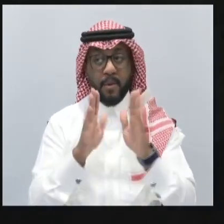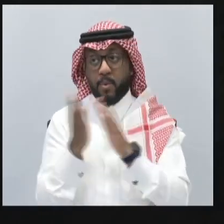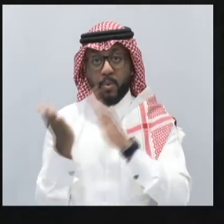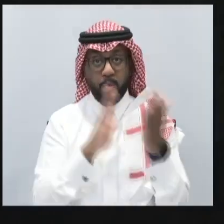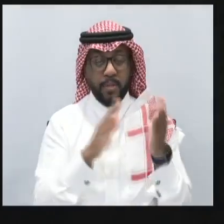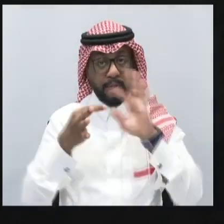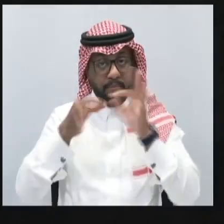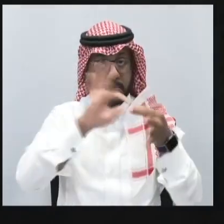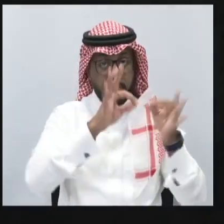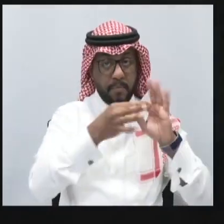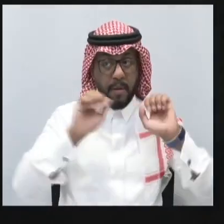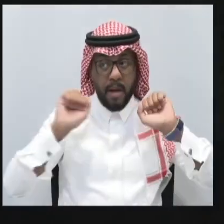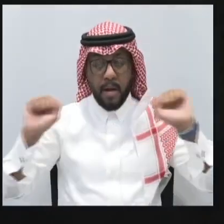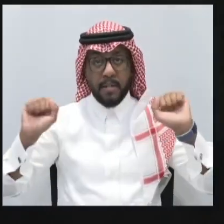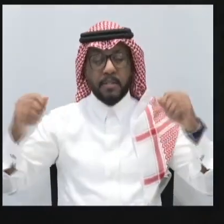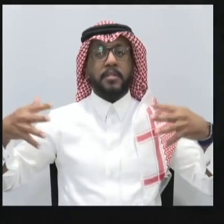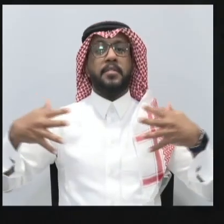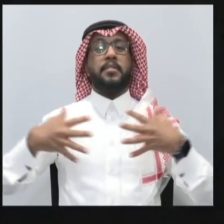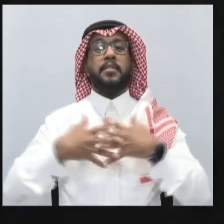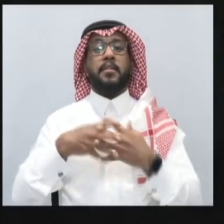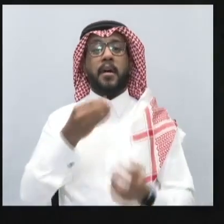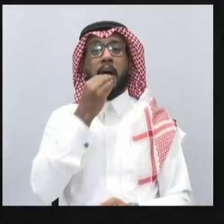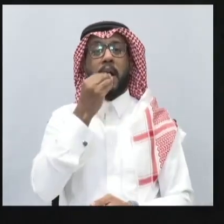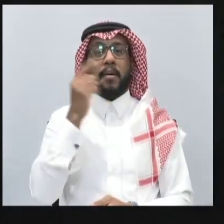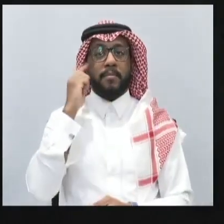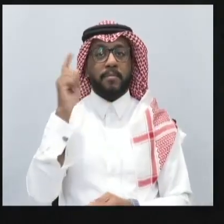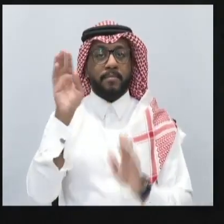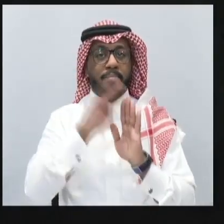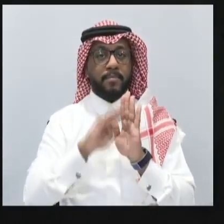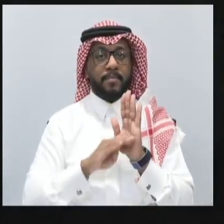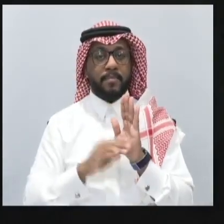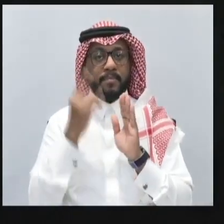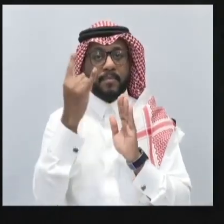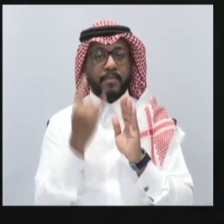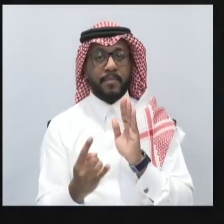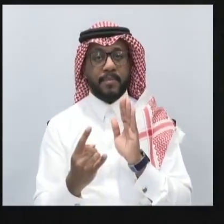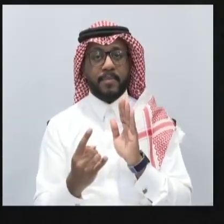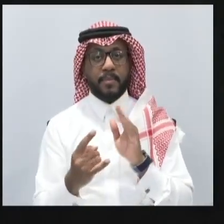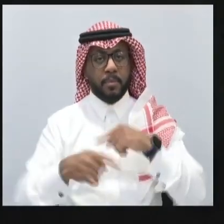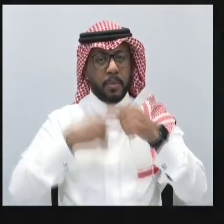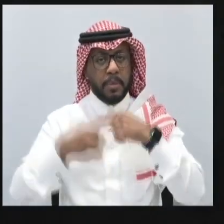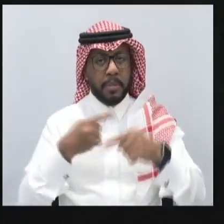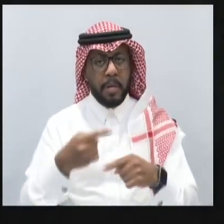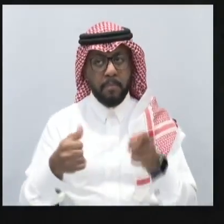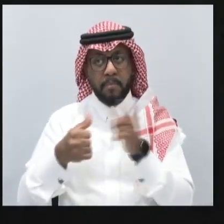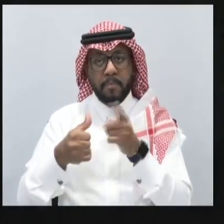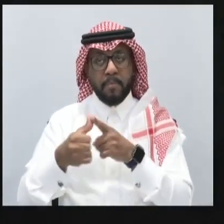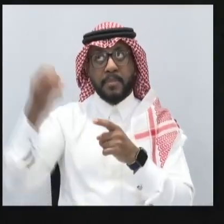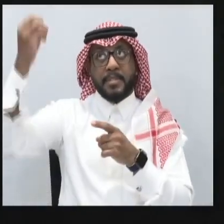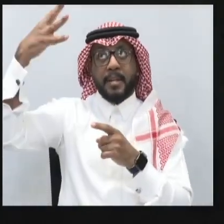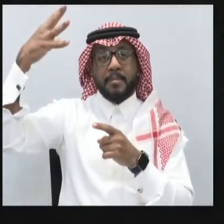سلاسل معانا غذائيه عرفنا كيف نرتب السلاسل الغذائيه دائما نبدا